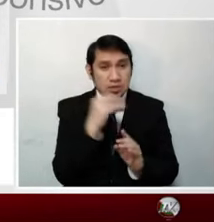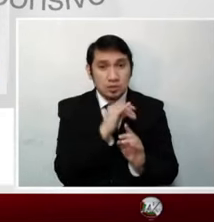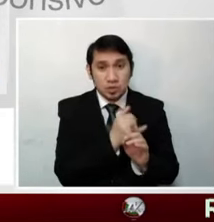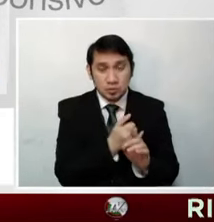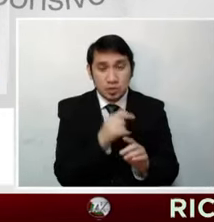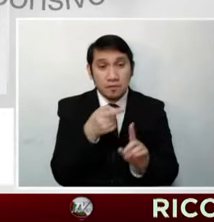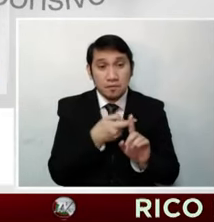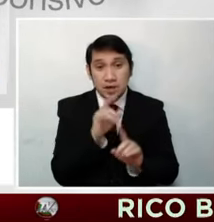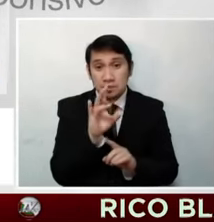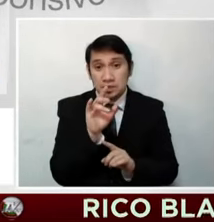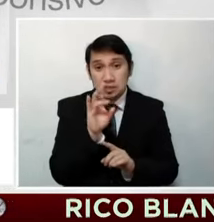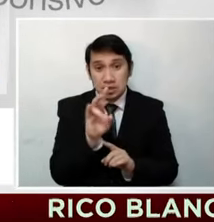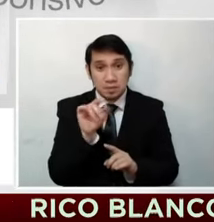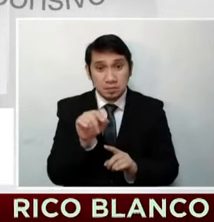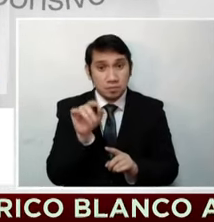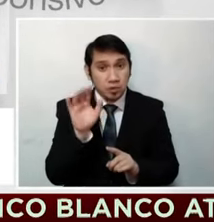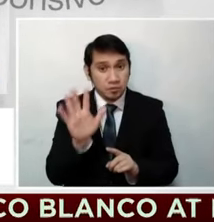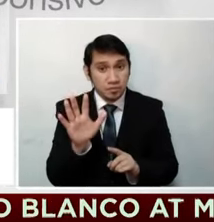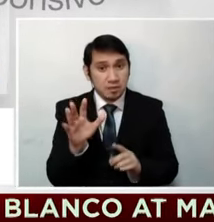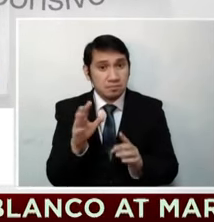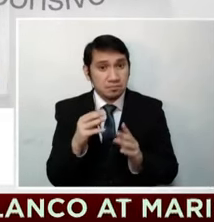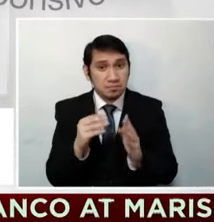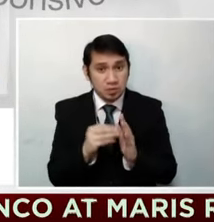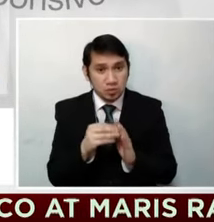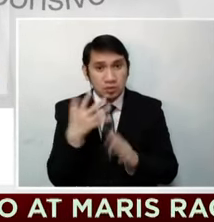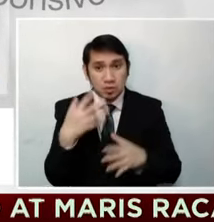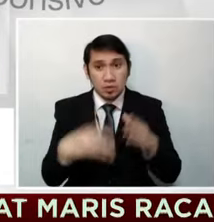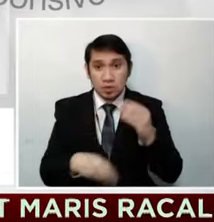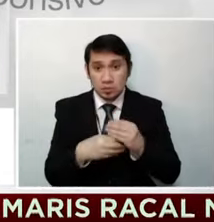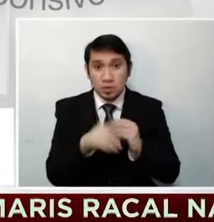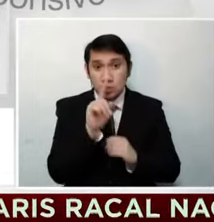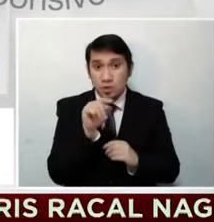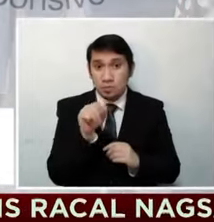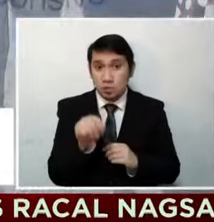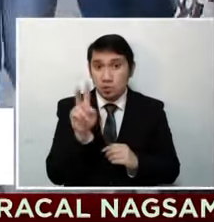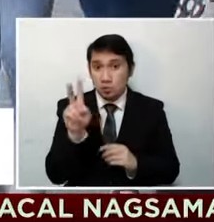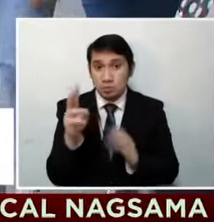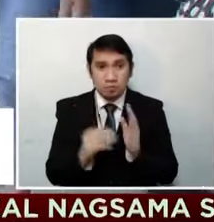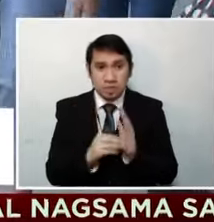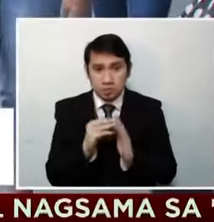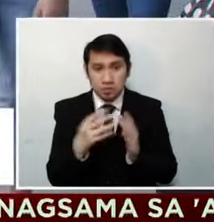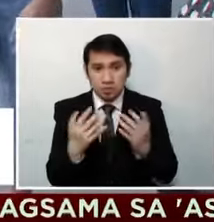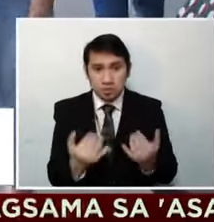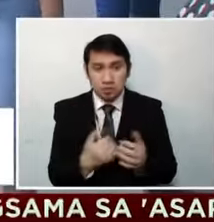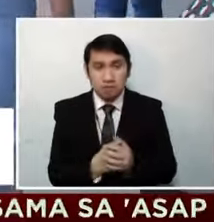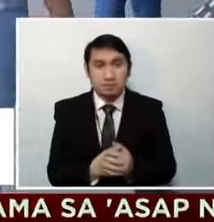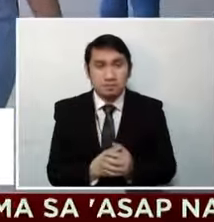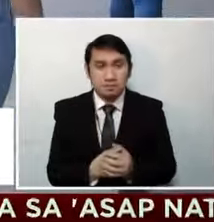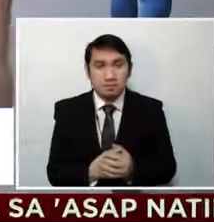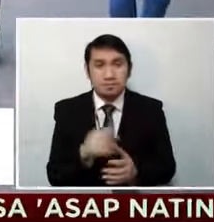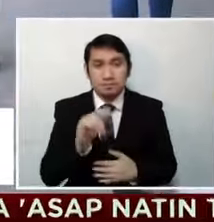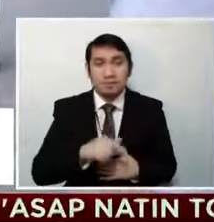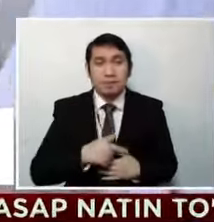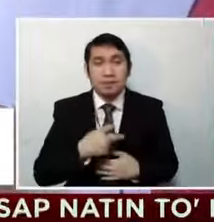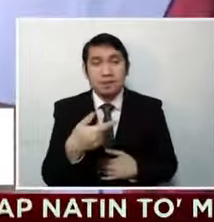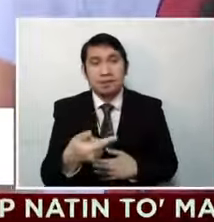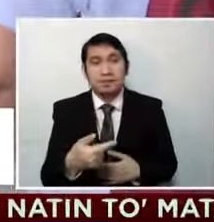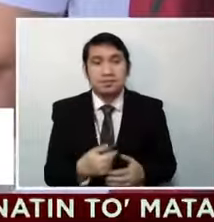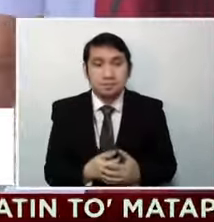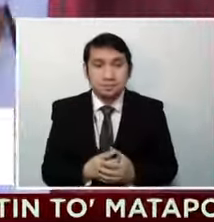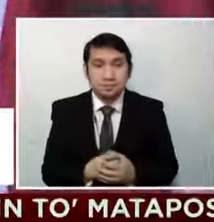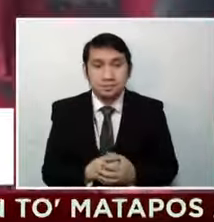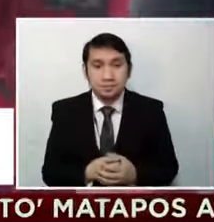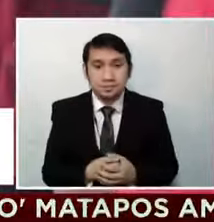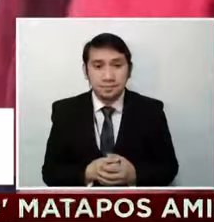7.5 million noong Abril, nadagdagan ng 1.2 million. Warren De Guzman, ABS-CBN